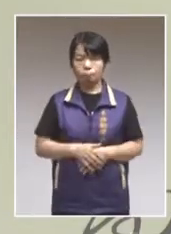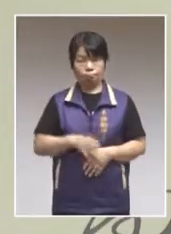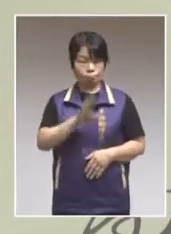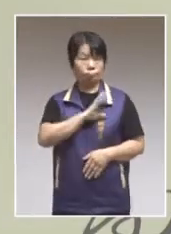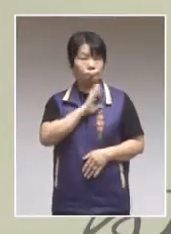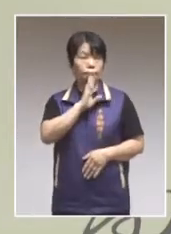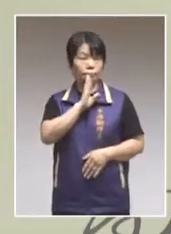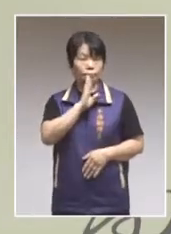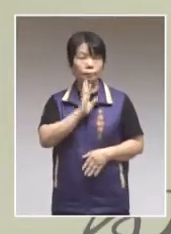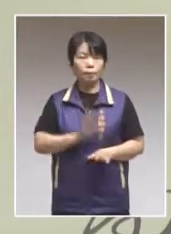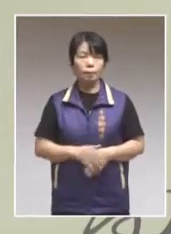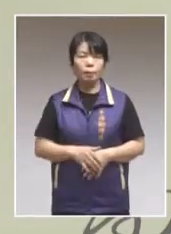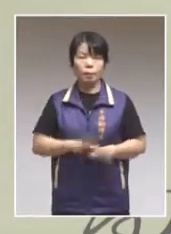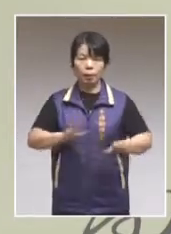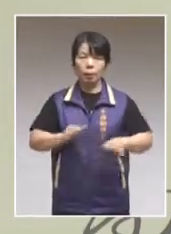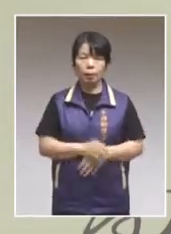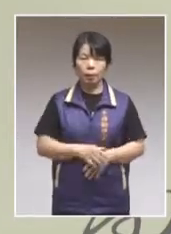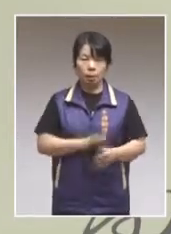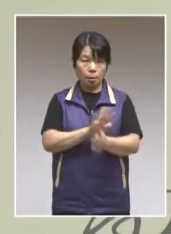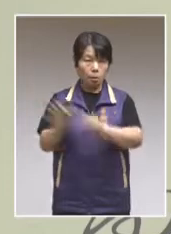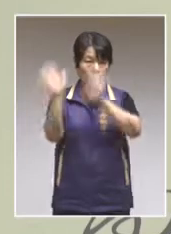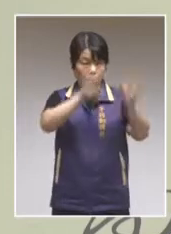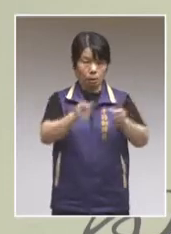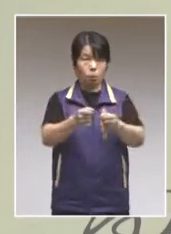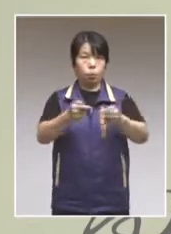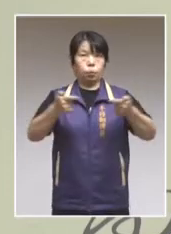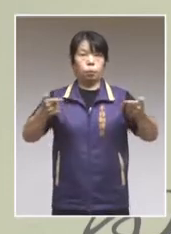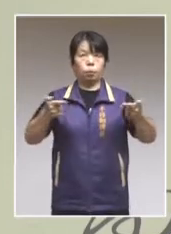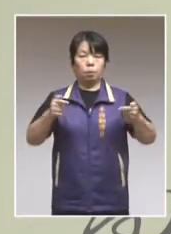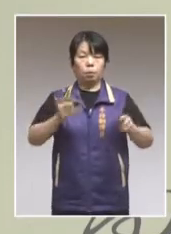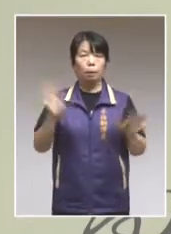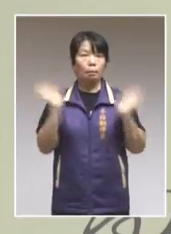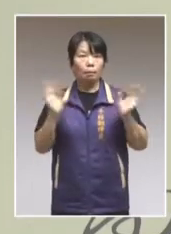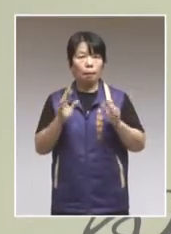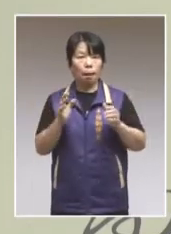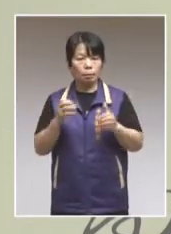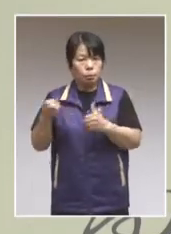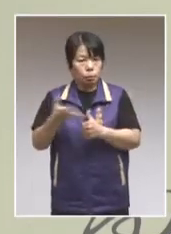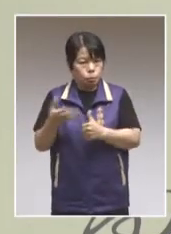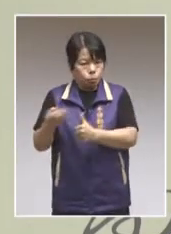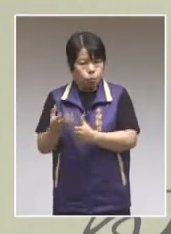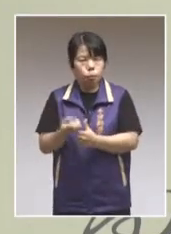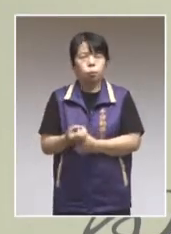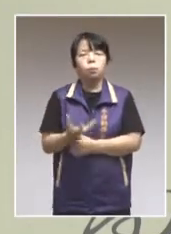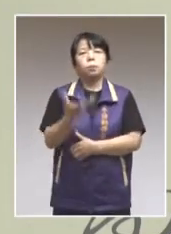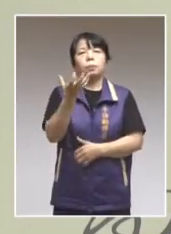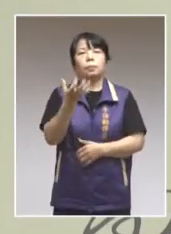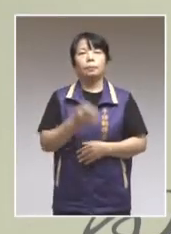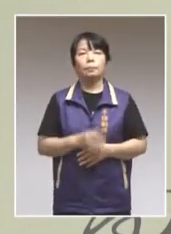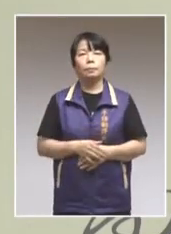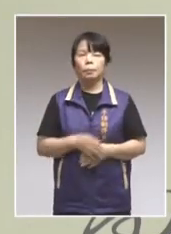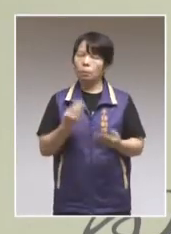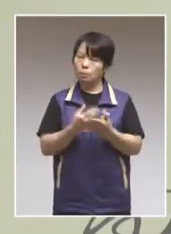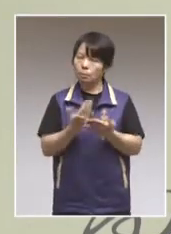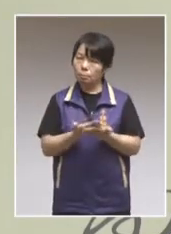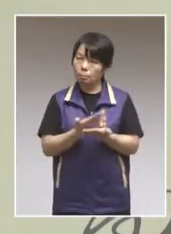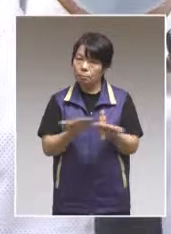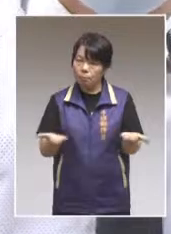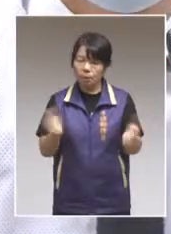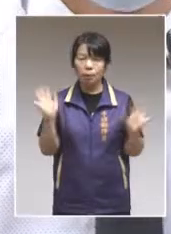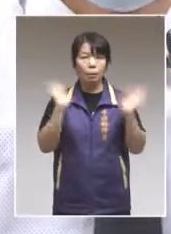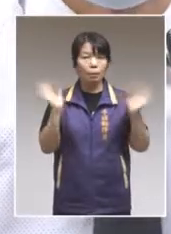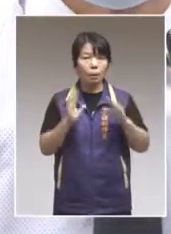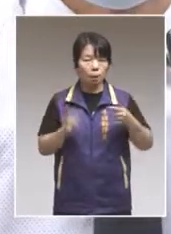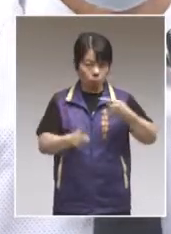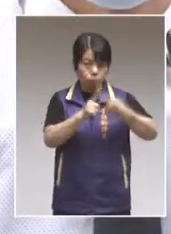些随着我们这个疫情越来越严重，这个小朋友染疫的个案越来越多了以后，那我们要知道说小朋友染疫